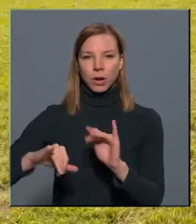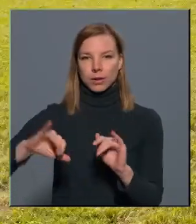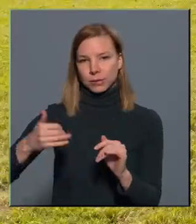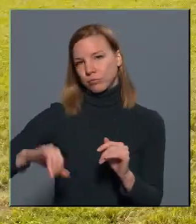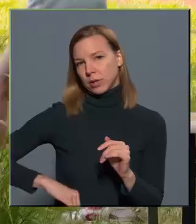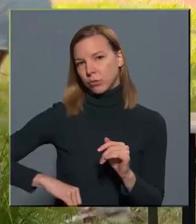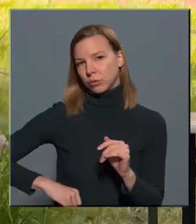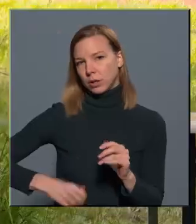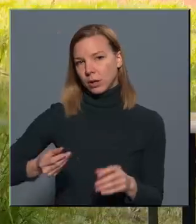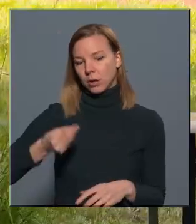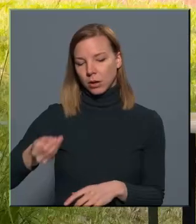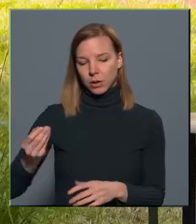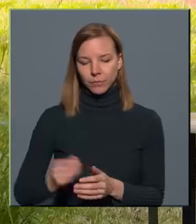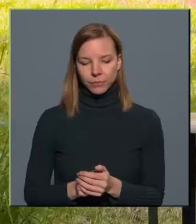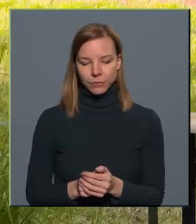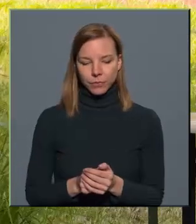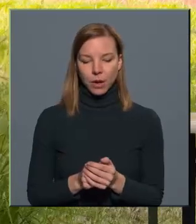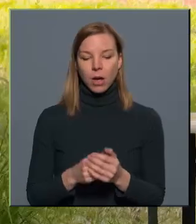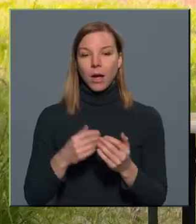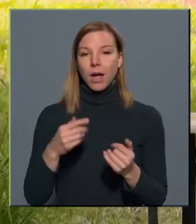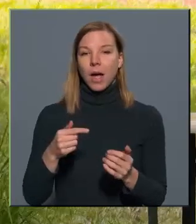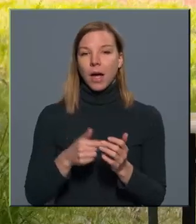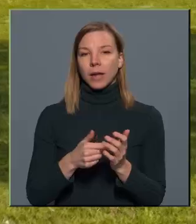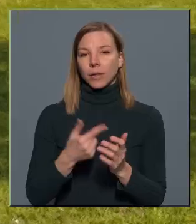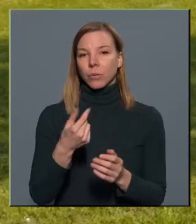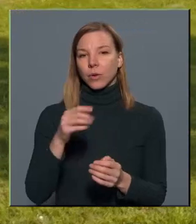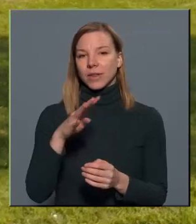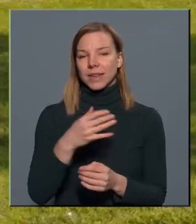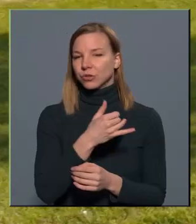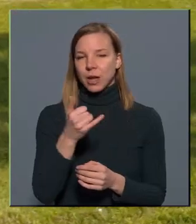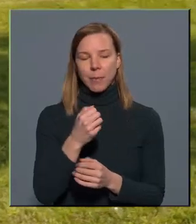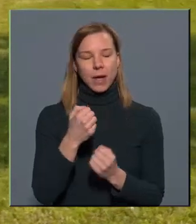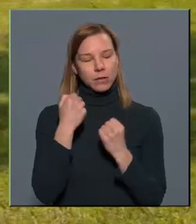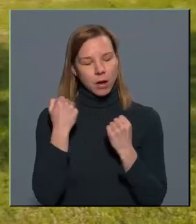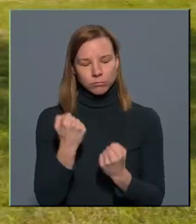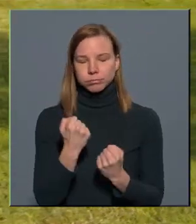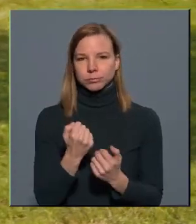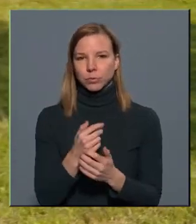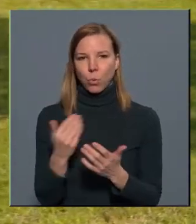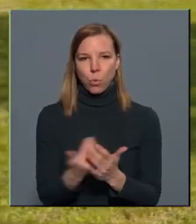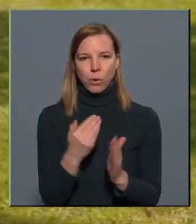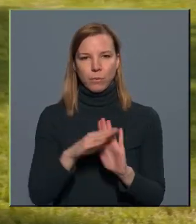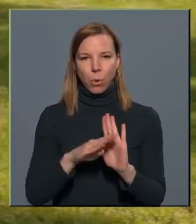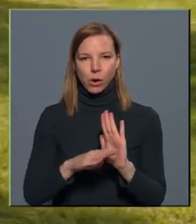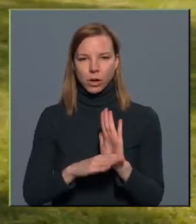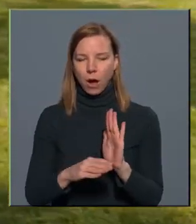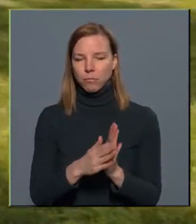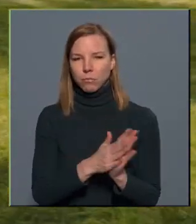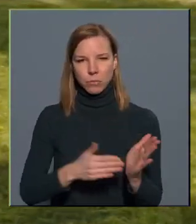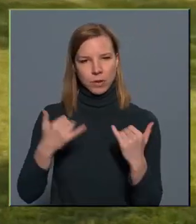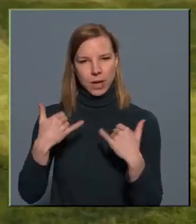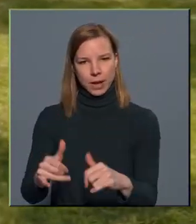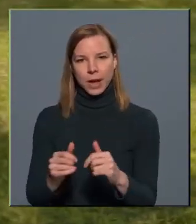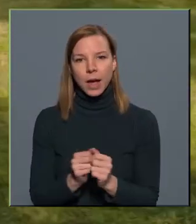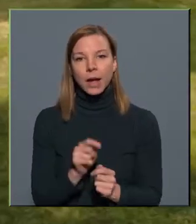Kőbánya lakóinak. Nagyon-nagyon fejest fogunk ugrani a 2024-es évben, mert nagyon sok új programmal jelentkezünk, mind a Mozdulj Kőbánya program